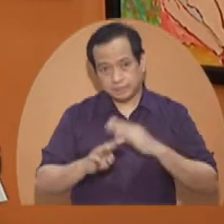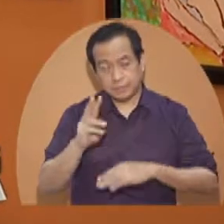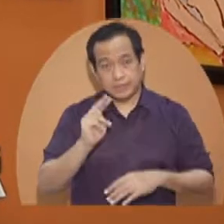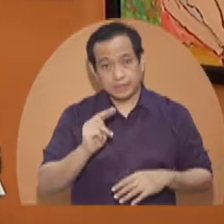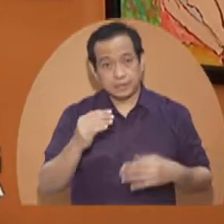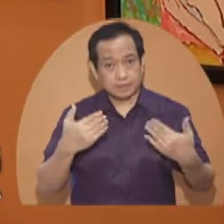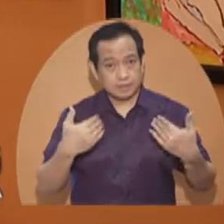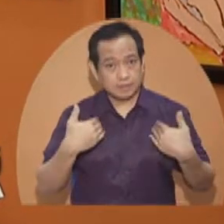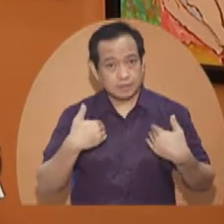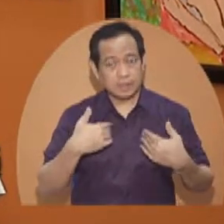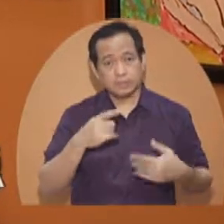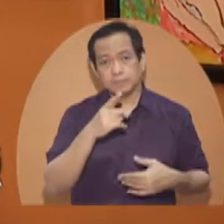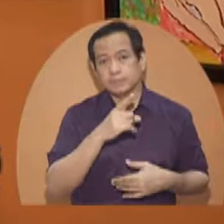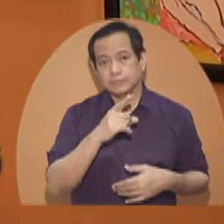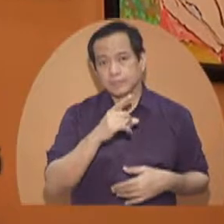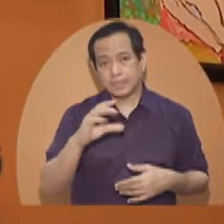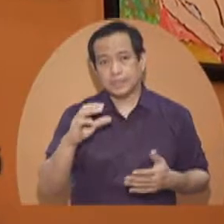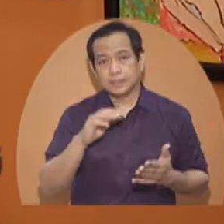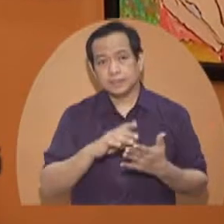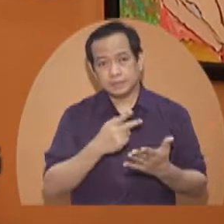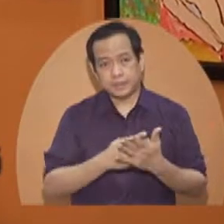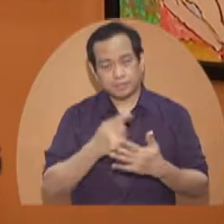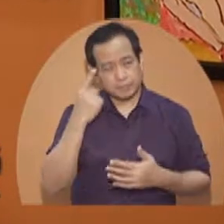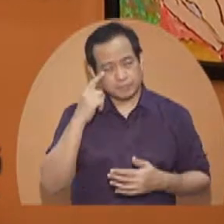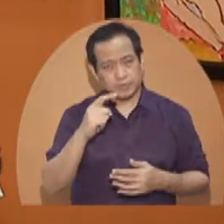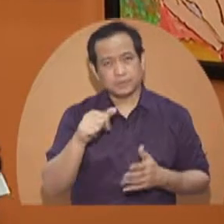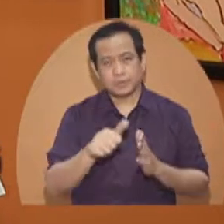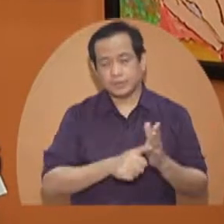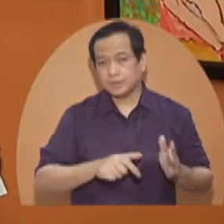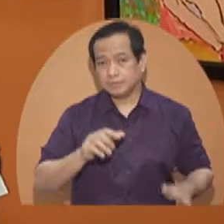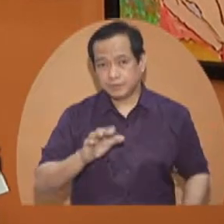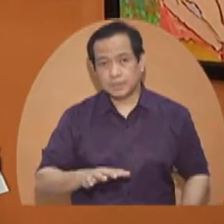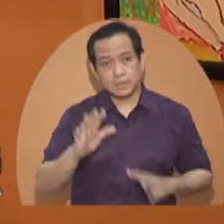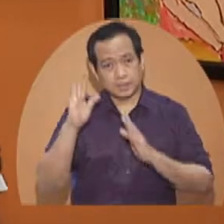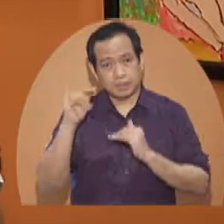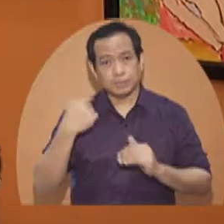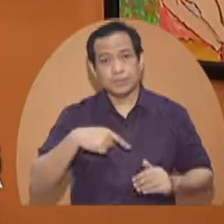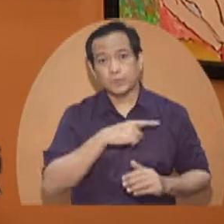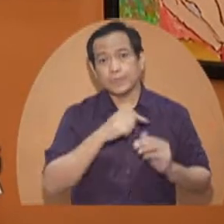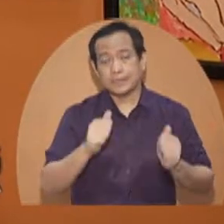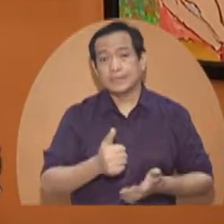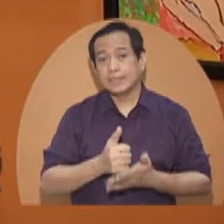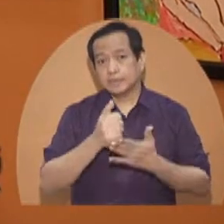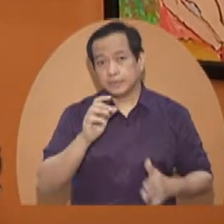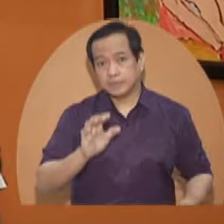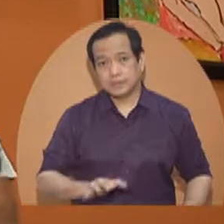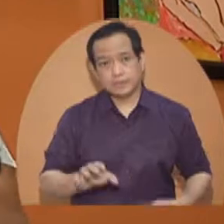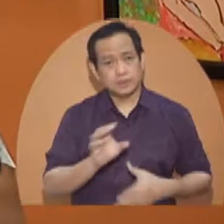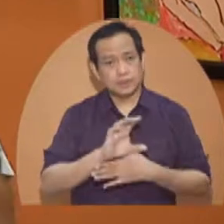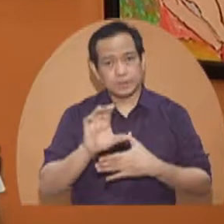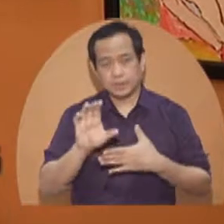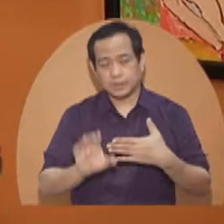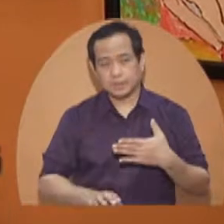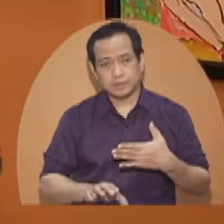kalagayan, kinakailangan ng 100,000 pesos para sa kanyang operasyon. Sana matulungan natin siya